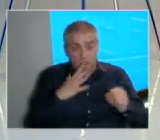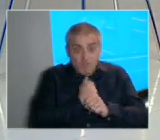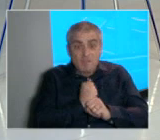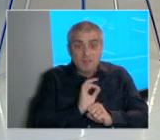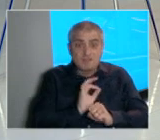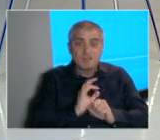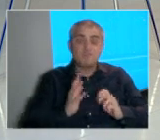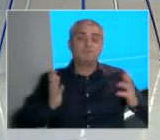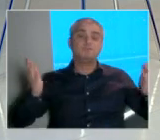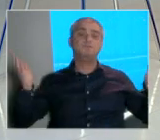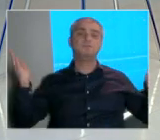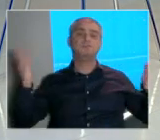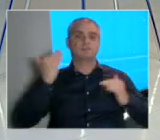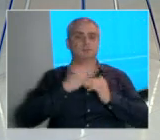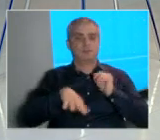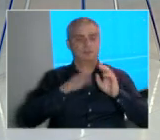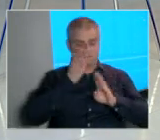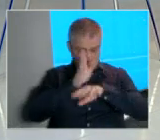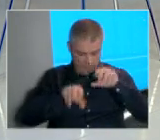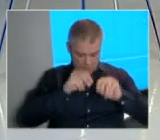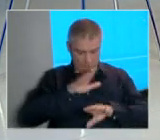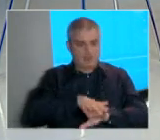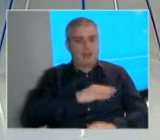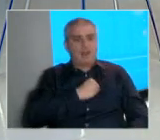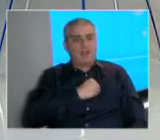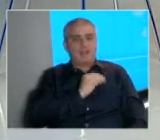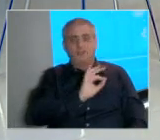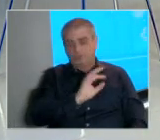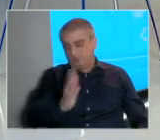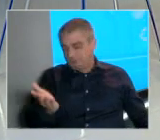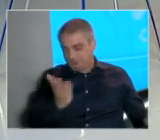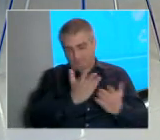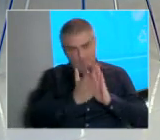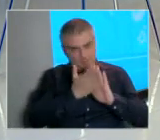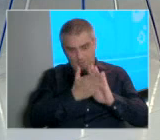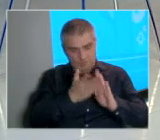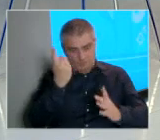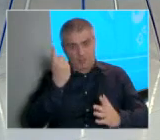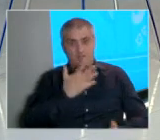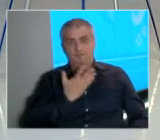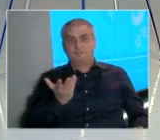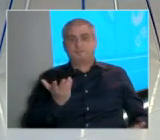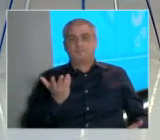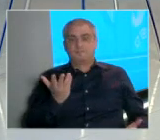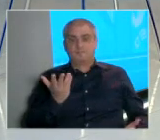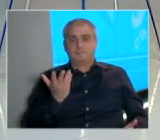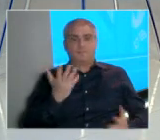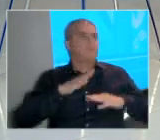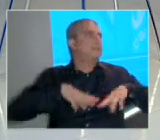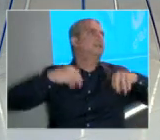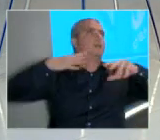עובד? בסוף, אתה יודע, כשאתה פונה לבוחרים, אתה פונה לרגש שלהם. אז דיברנו על זה כבר פעם, רגש היה